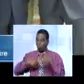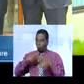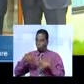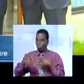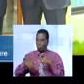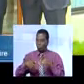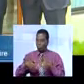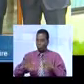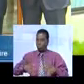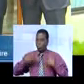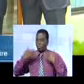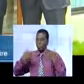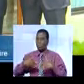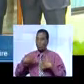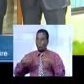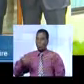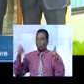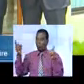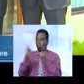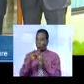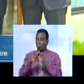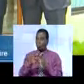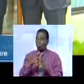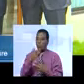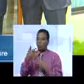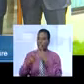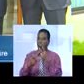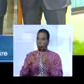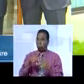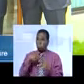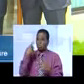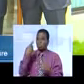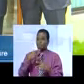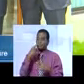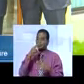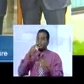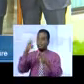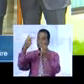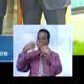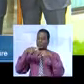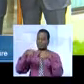jeune frère qui est à Abidjan pour la grande commission